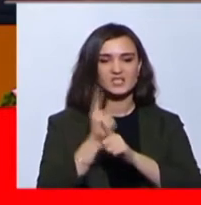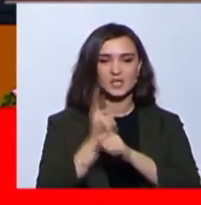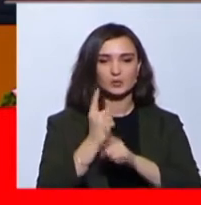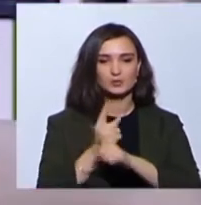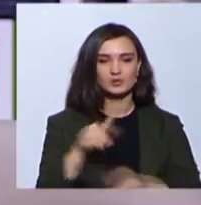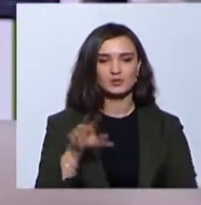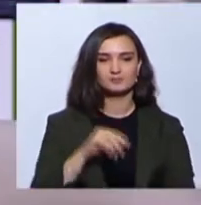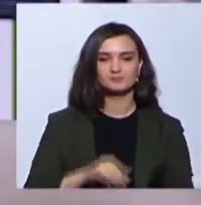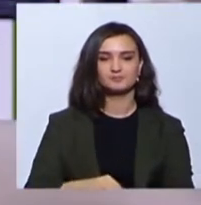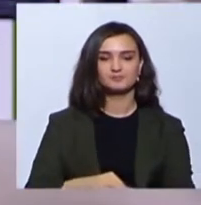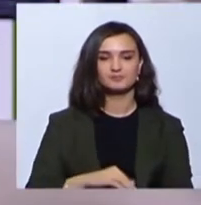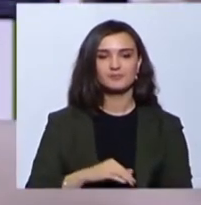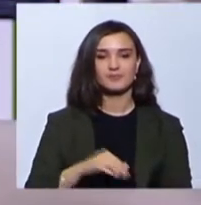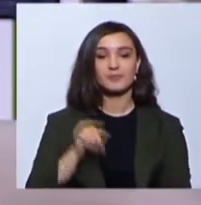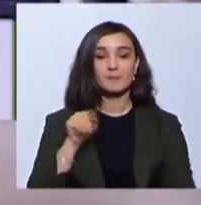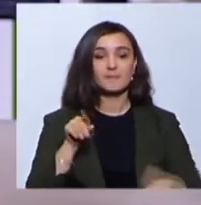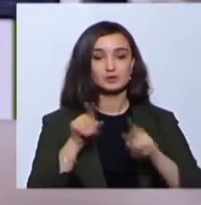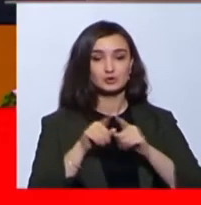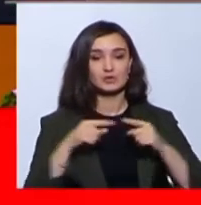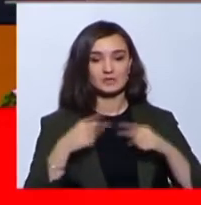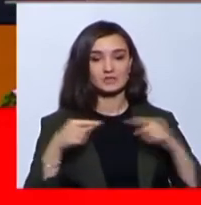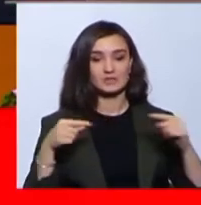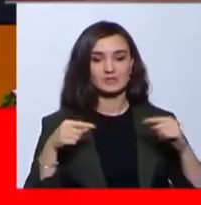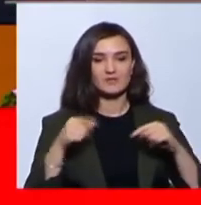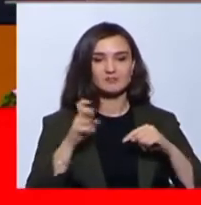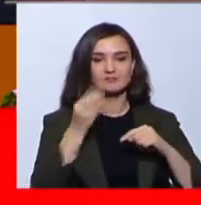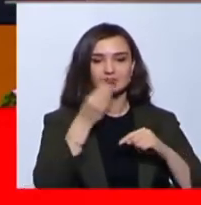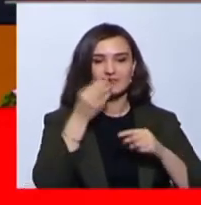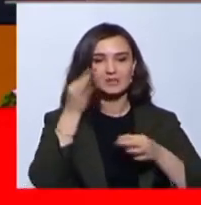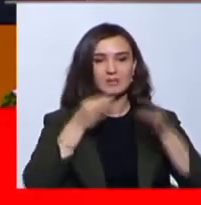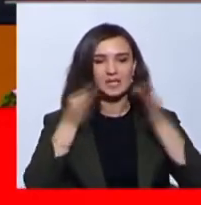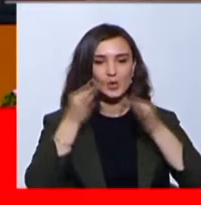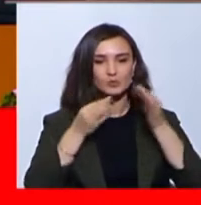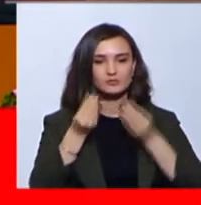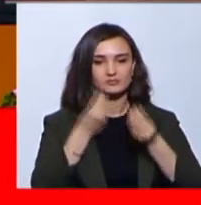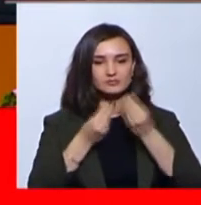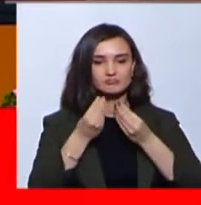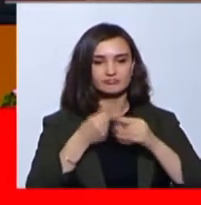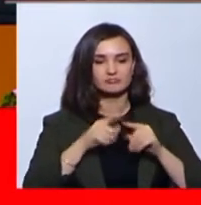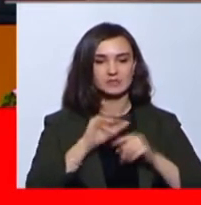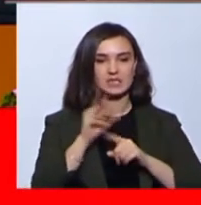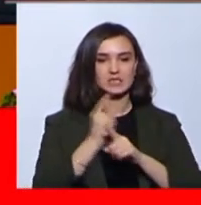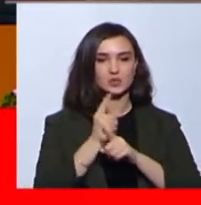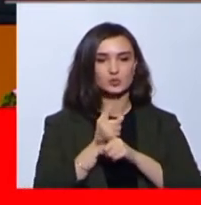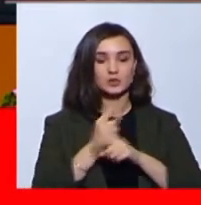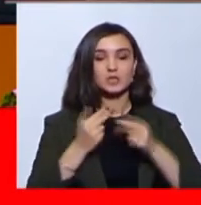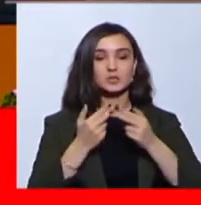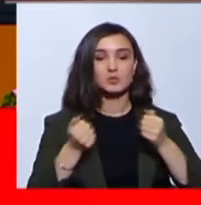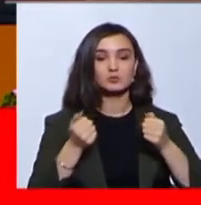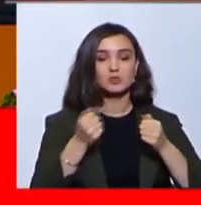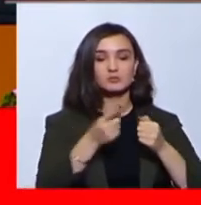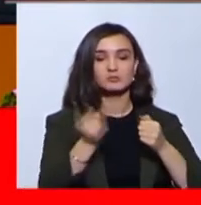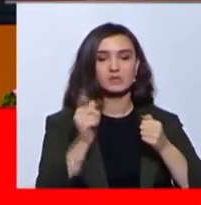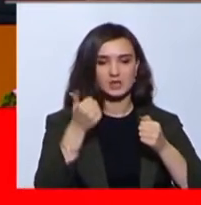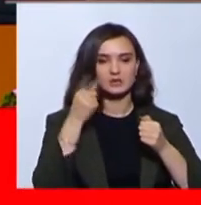აკრძალვის სიაში. მათ შორის სხვადასხვა სახის ნუგბარი, ტკბილეული და რა თქმა უნდა მათ ამის